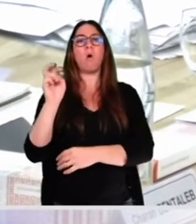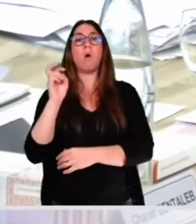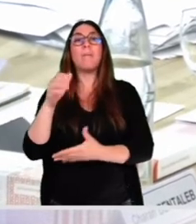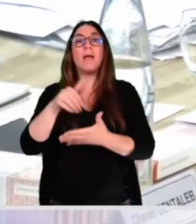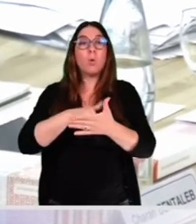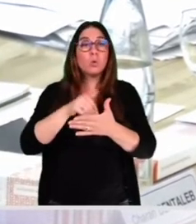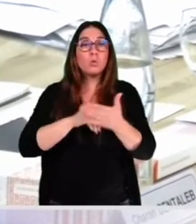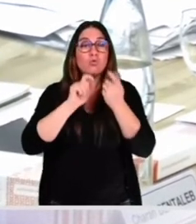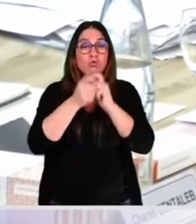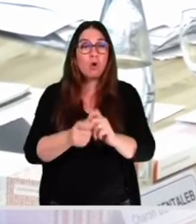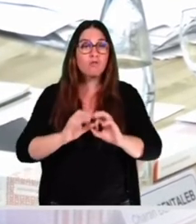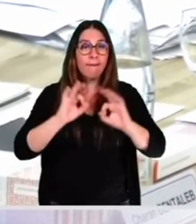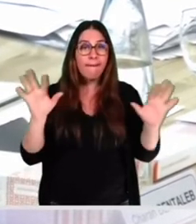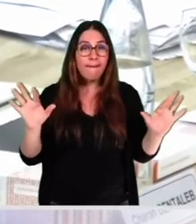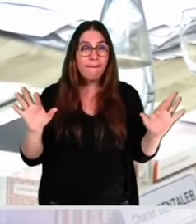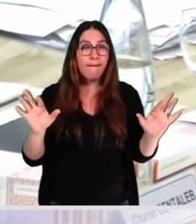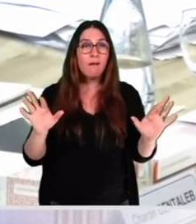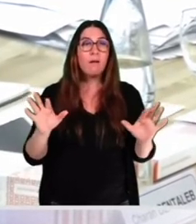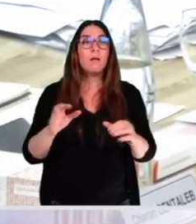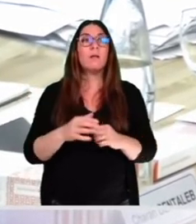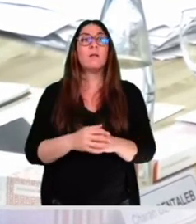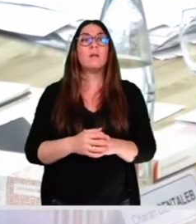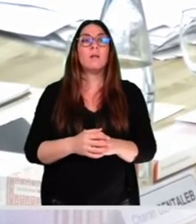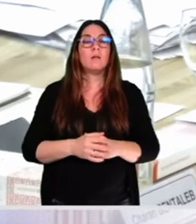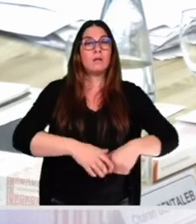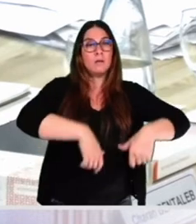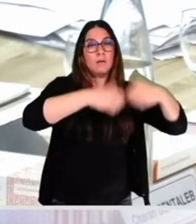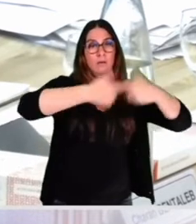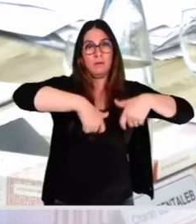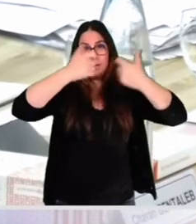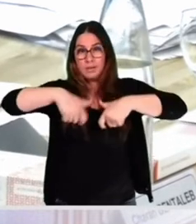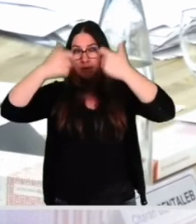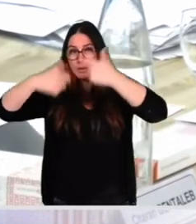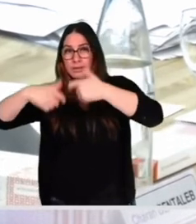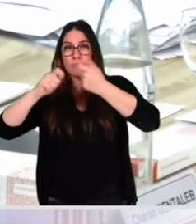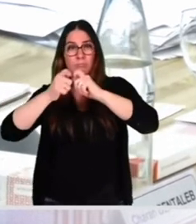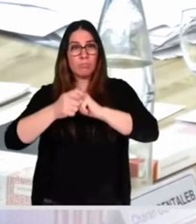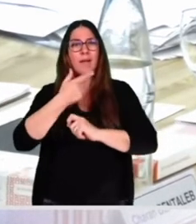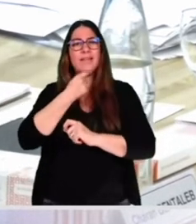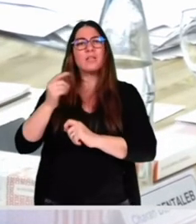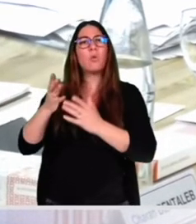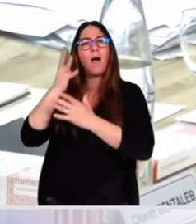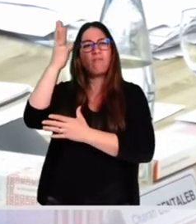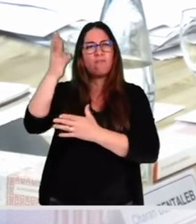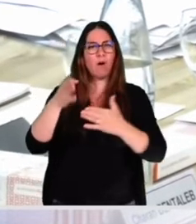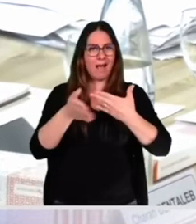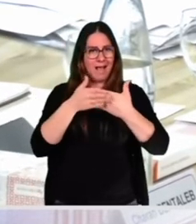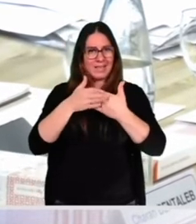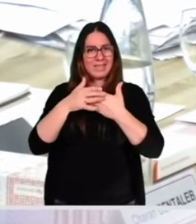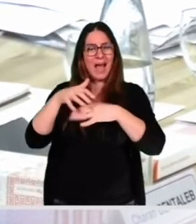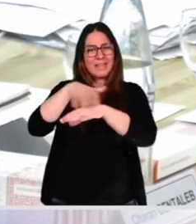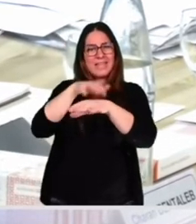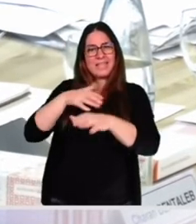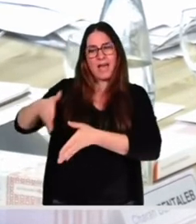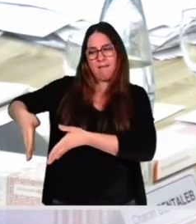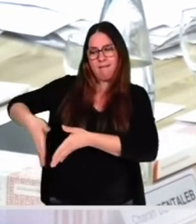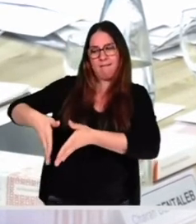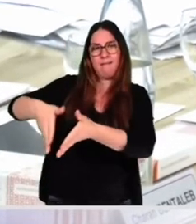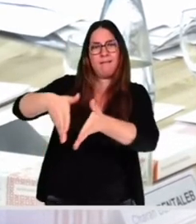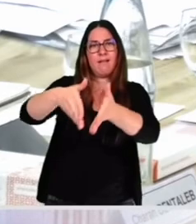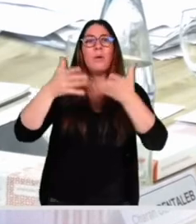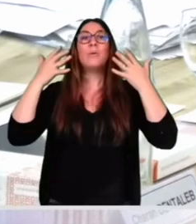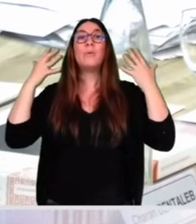fond. La différence réside dans l'organisation des masses bâties. Le projet Destaut conservait une bande végétale au bord de l'Isère, garantissant une